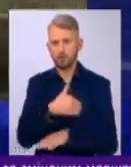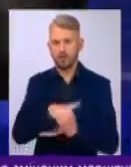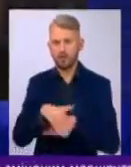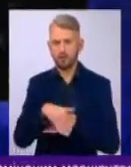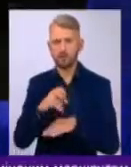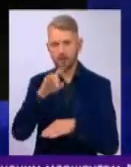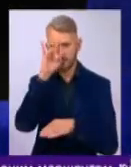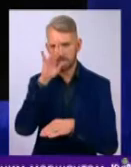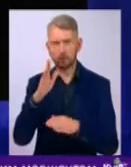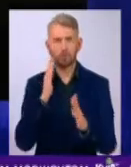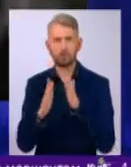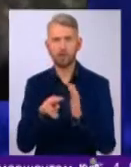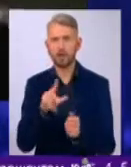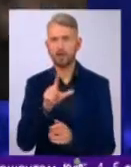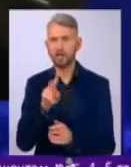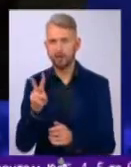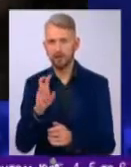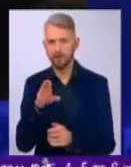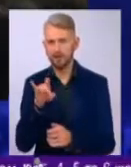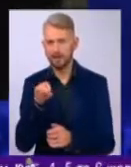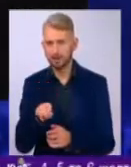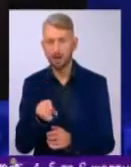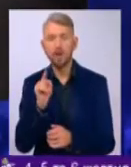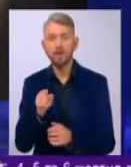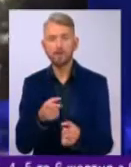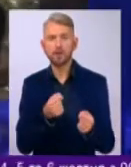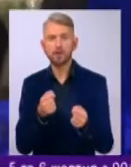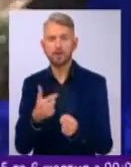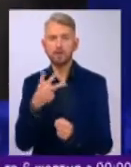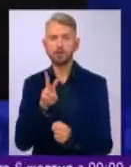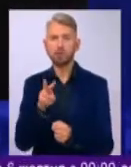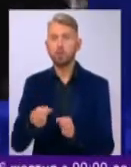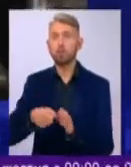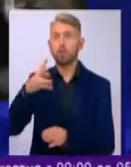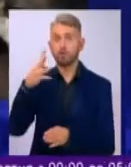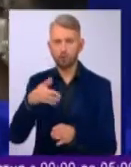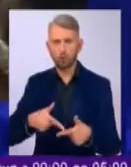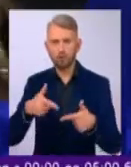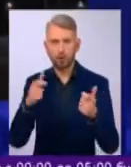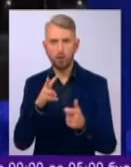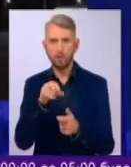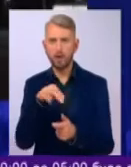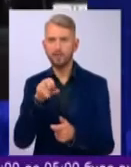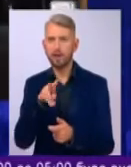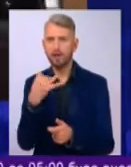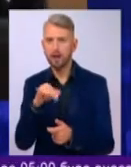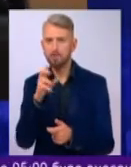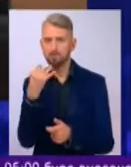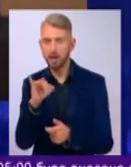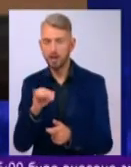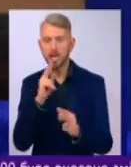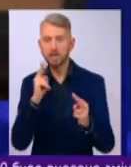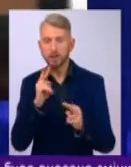на знаменитому бульварі Лас-Вегас-Стріп. Він стріляв із 32-го поверху готелю «Мандалай-Бей». Свідки розповідають, що